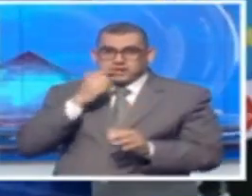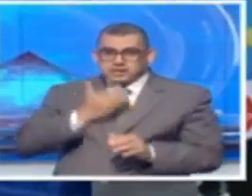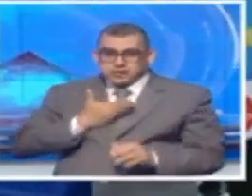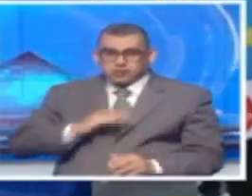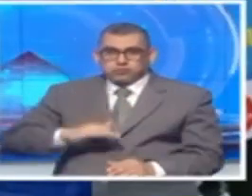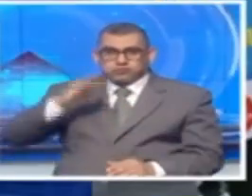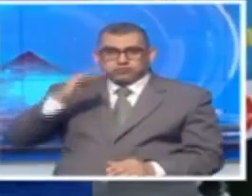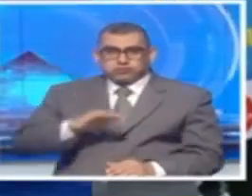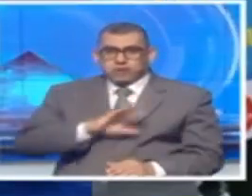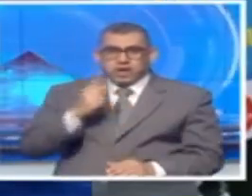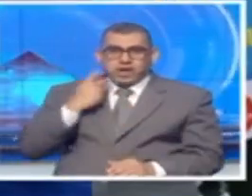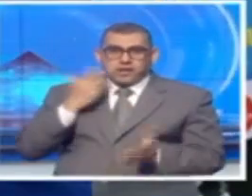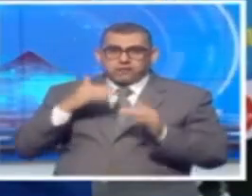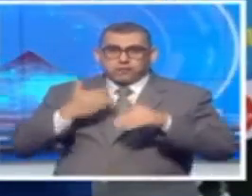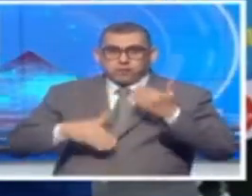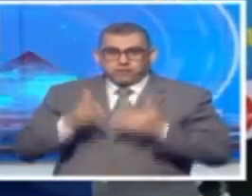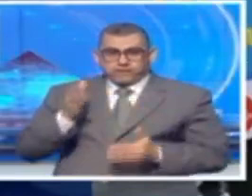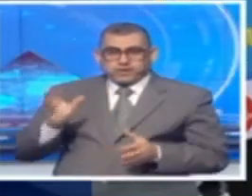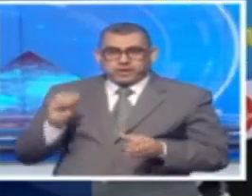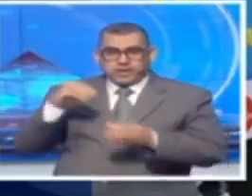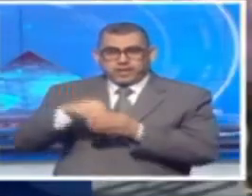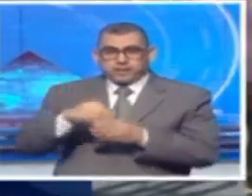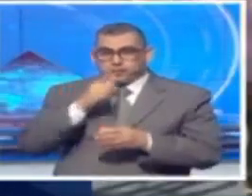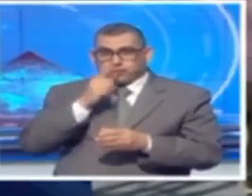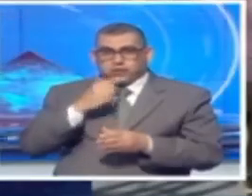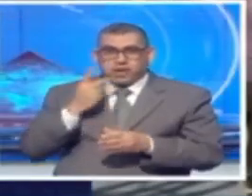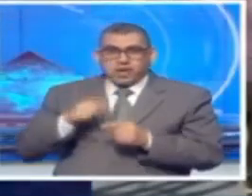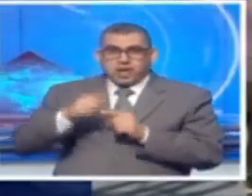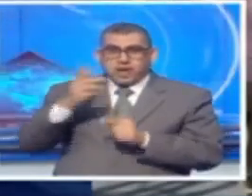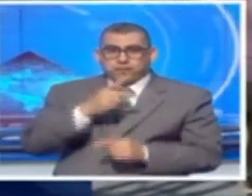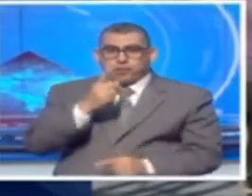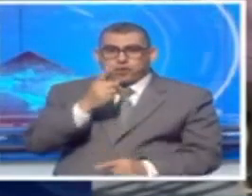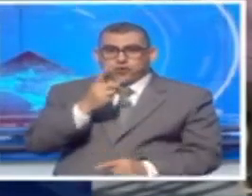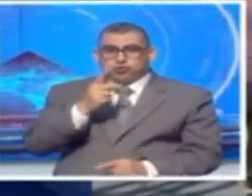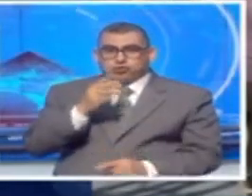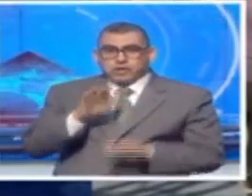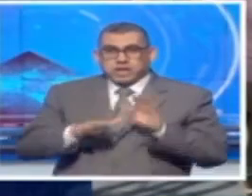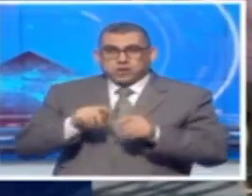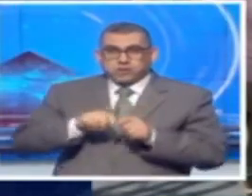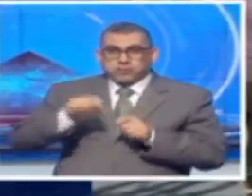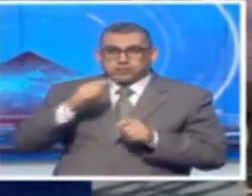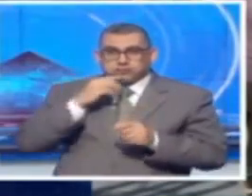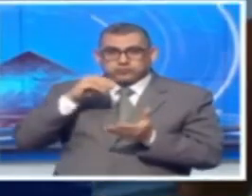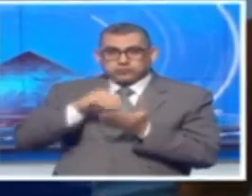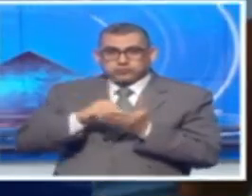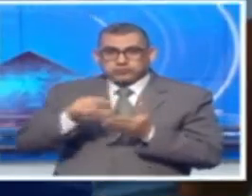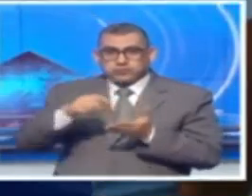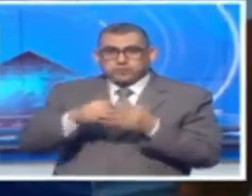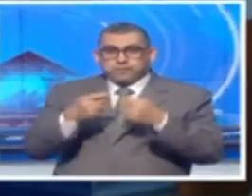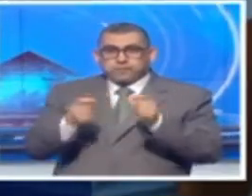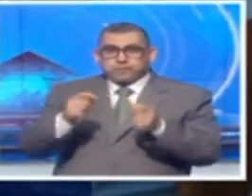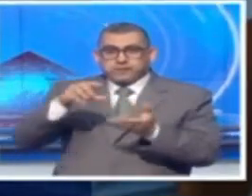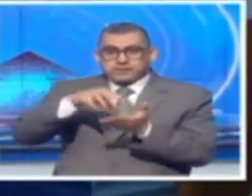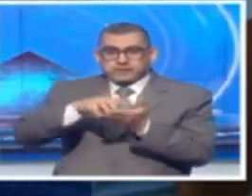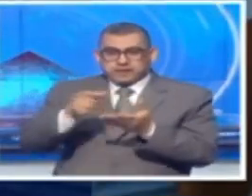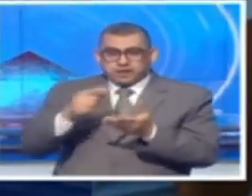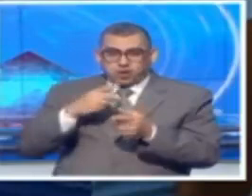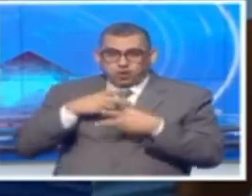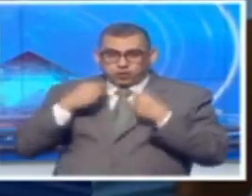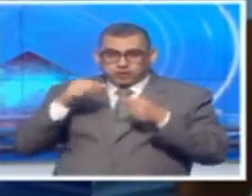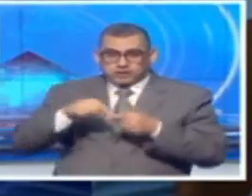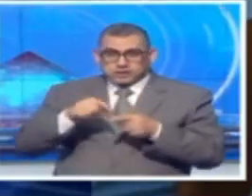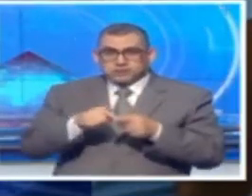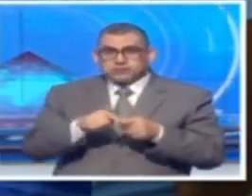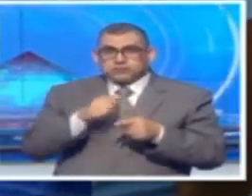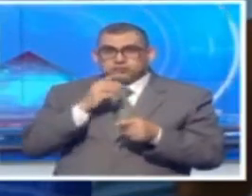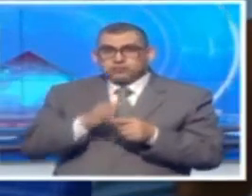الأعمار وعدد من ذوي الهمم، وامتد بطول 21 كيلومتر بداية من حديقة الميريلاند بحي مصر